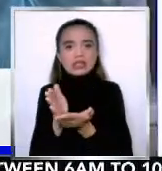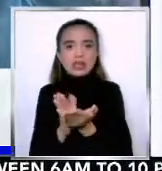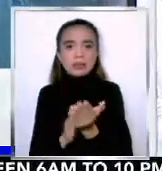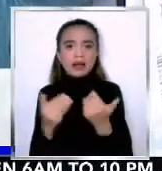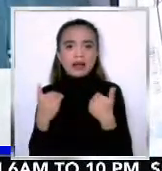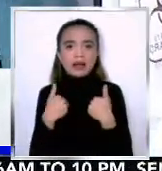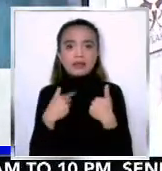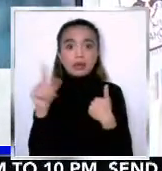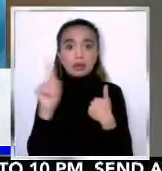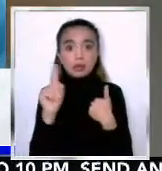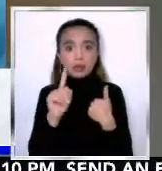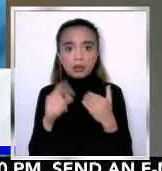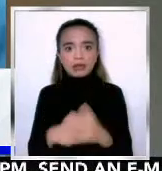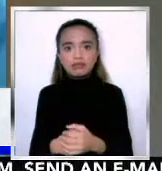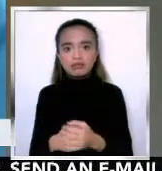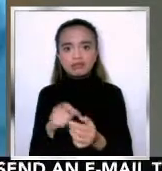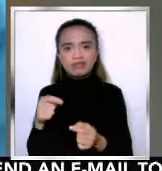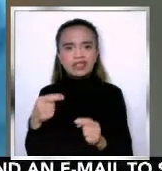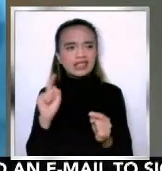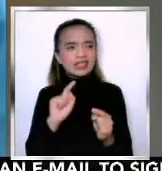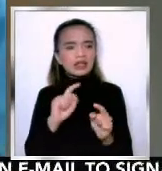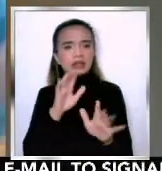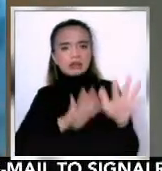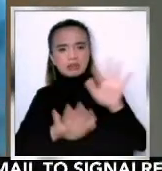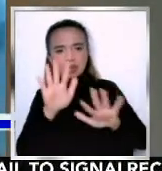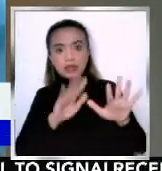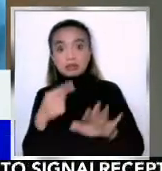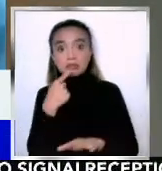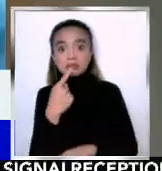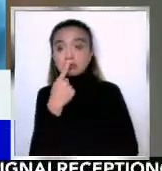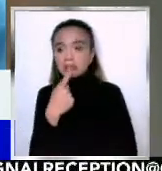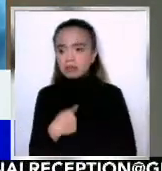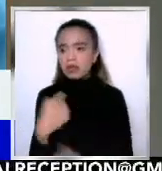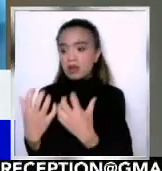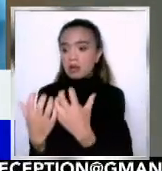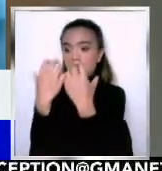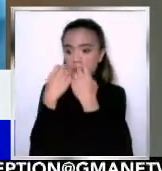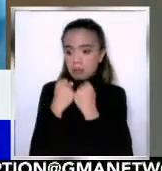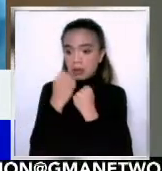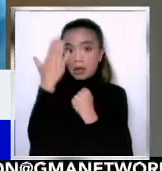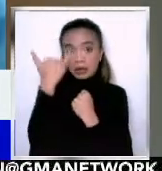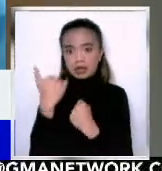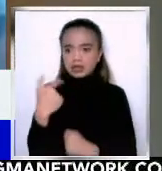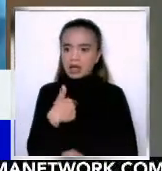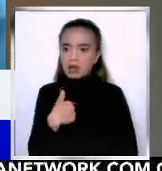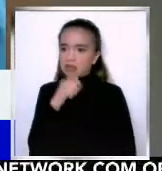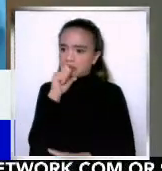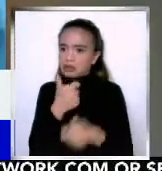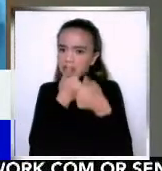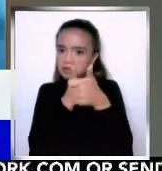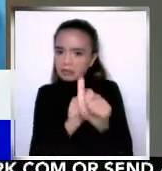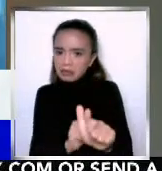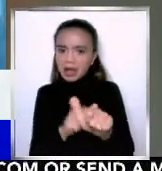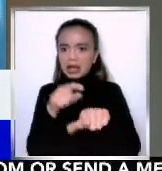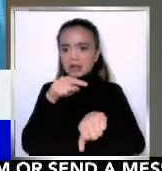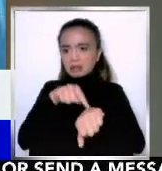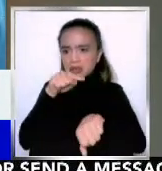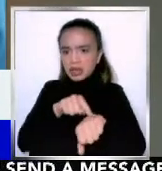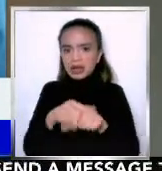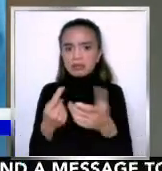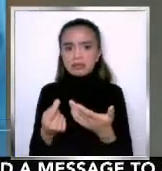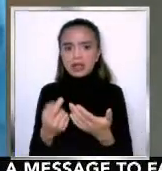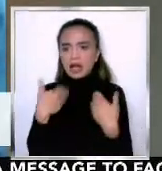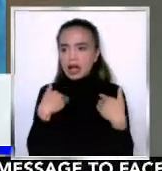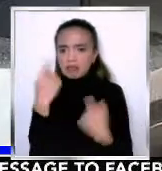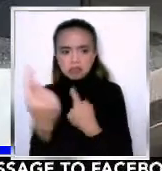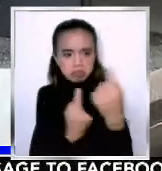ng harassment. Ipakukulong daw kami dahil hindi daw kami sumusunod sa tamang oras, andyan yung susugod dito, bakit wala daw kami may